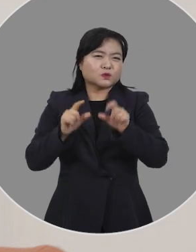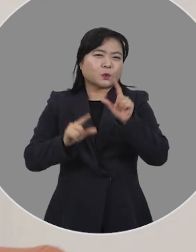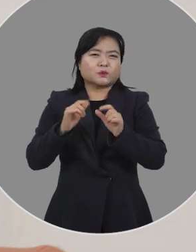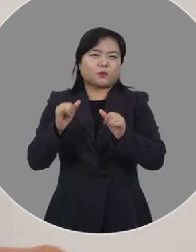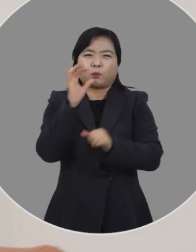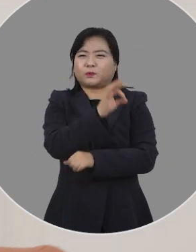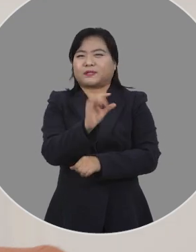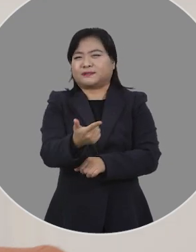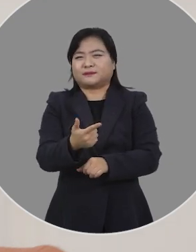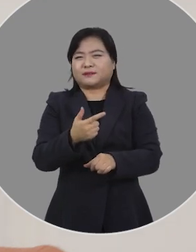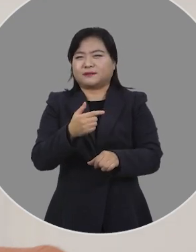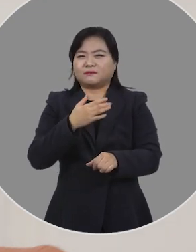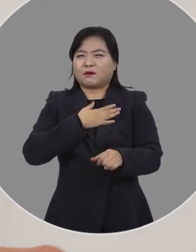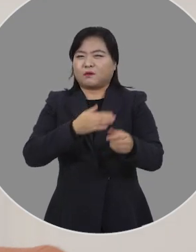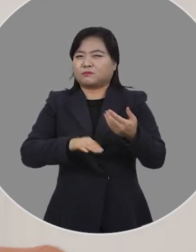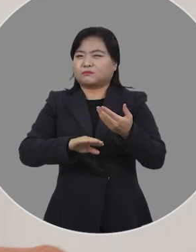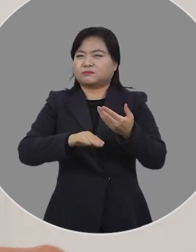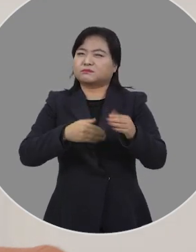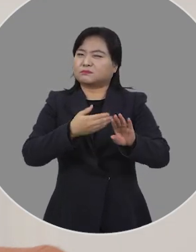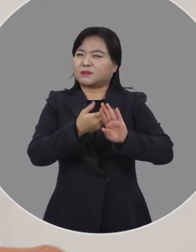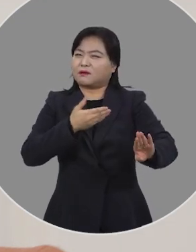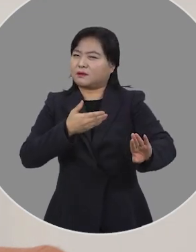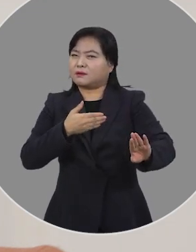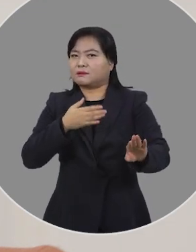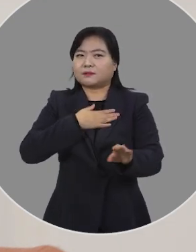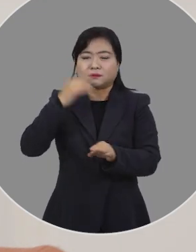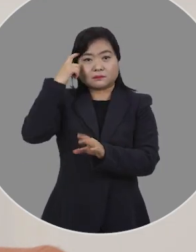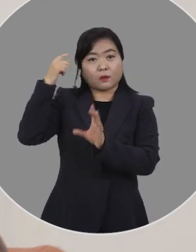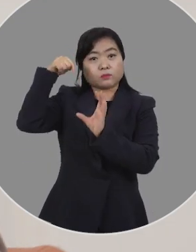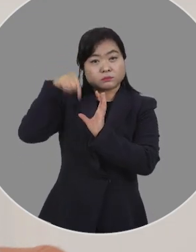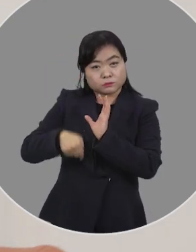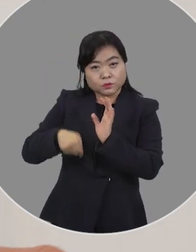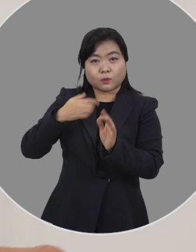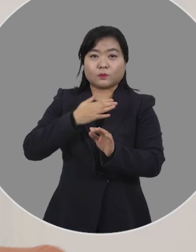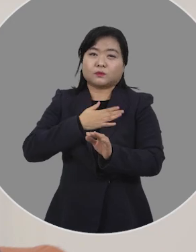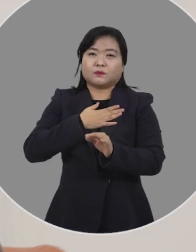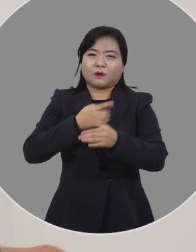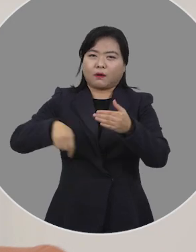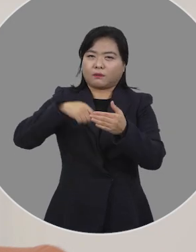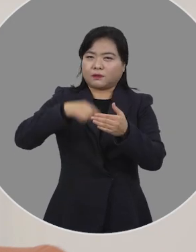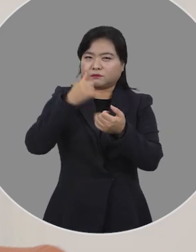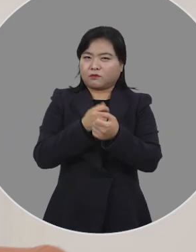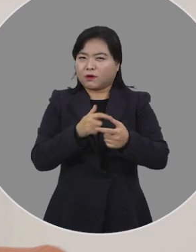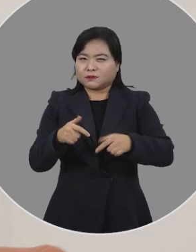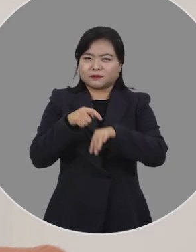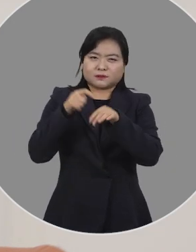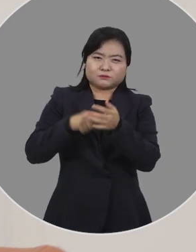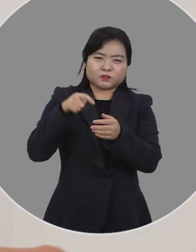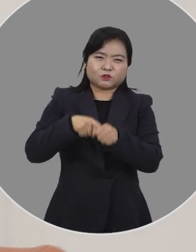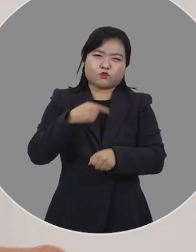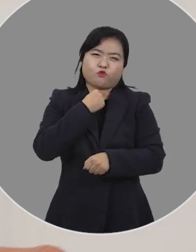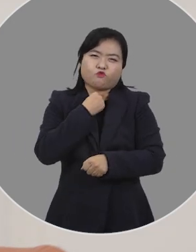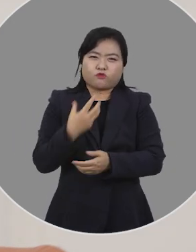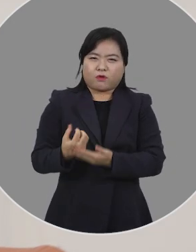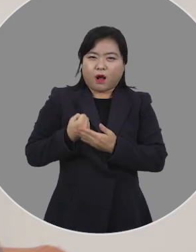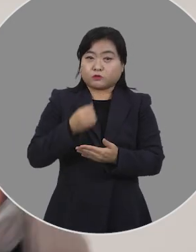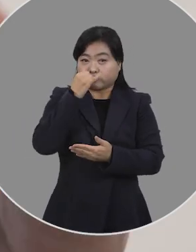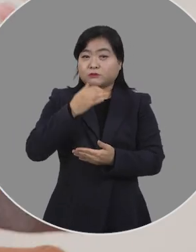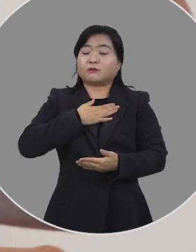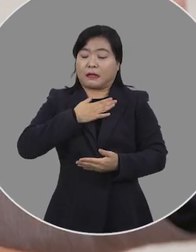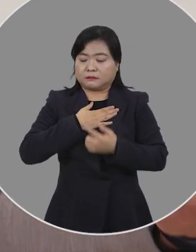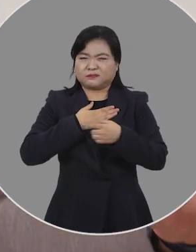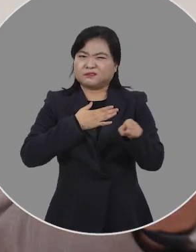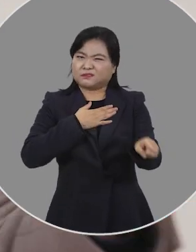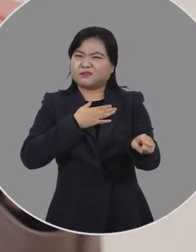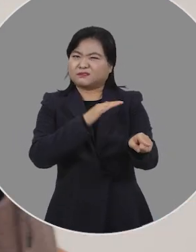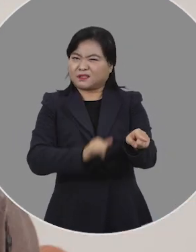거죠. 그러니까 나는 깊이 있는 사고를 하고 나는 내 안에 있는 여러 가지 복잡한 심리적인 욕구들을 가지고 있지만